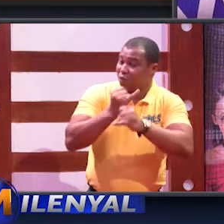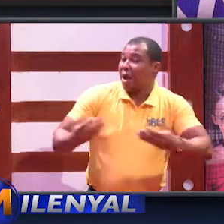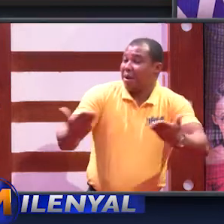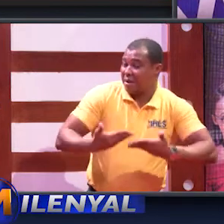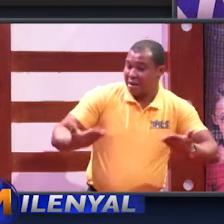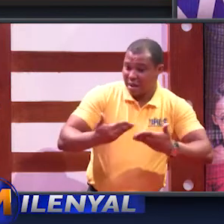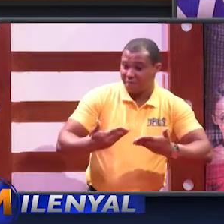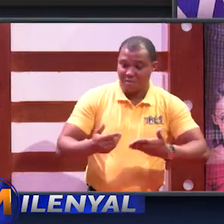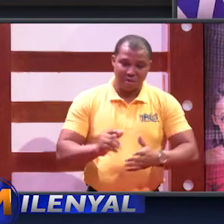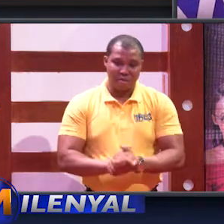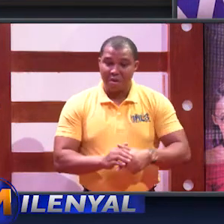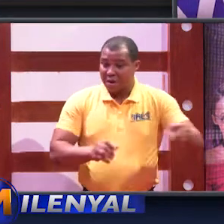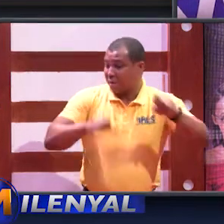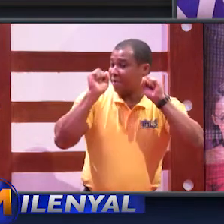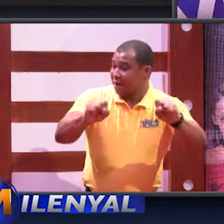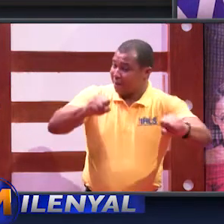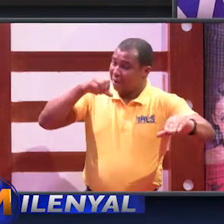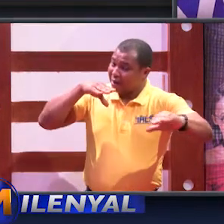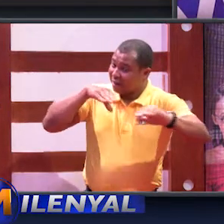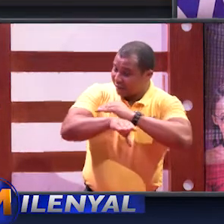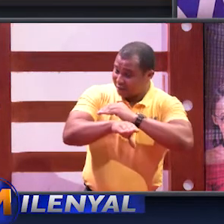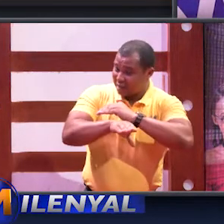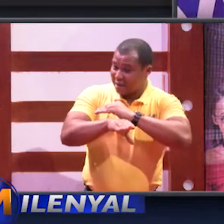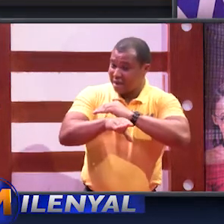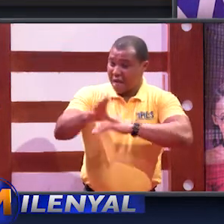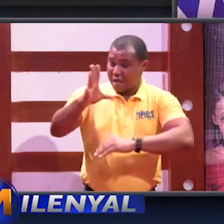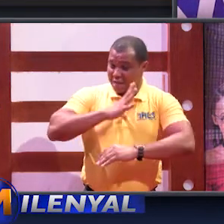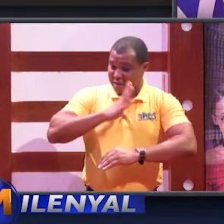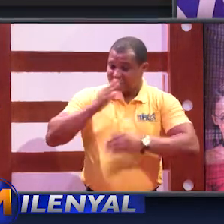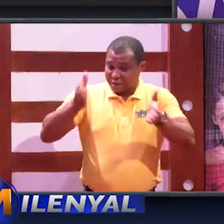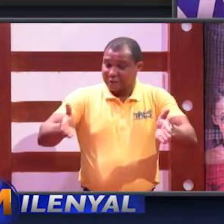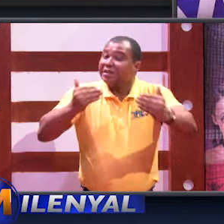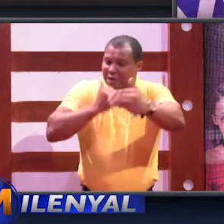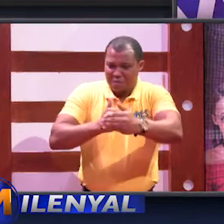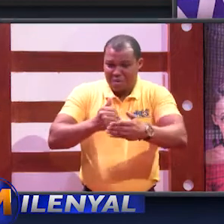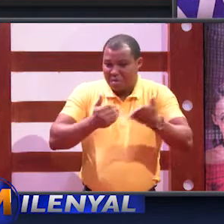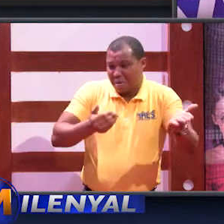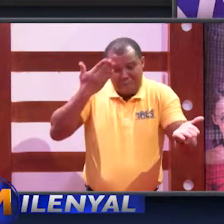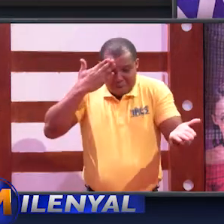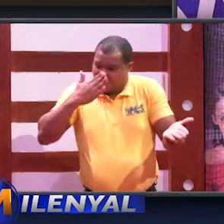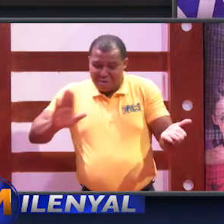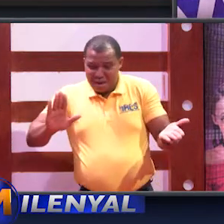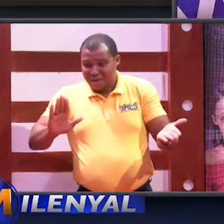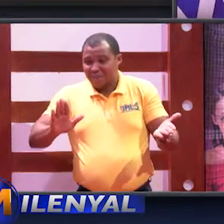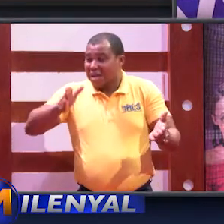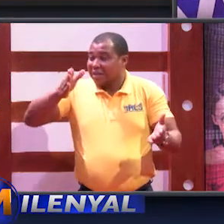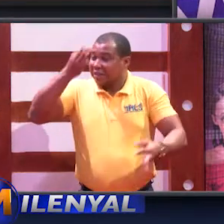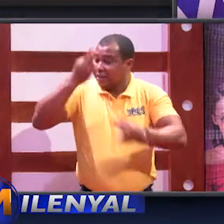que moi-même suis capable de rentrer dans le salon quand un monde assoit, peut-être qui pas connaît rien de ça et puis